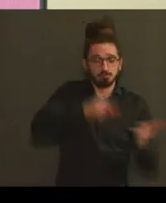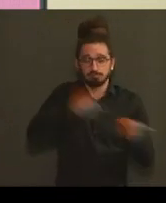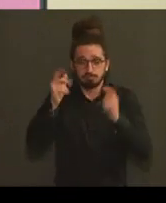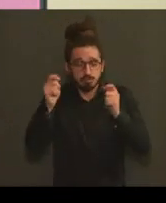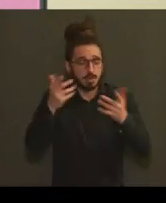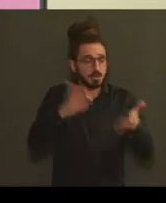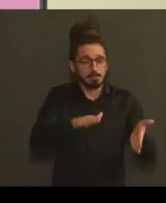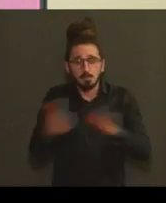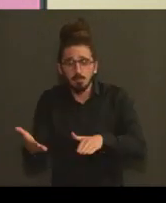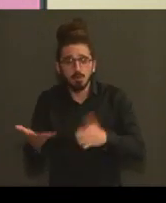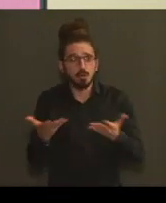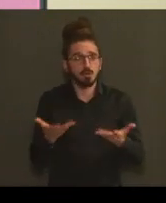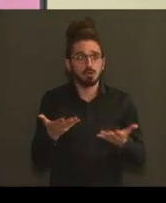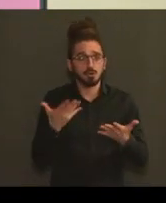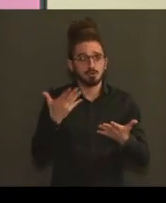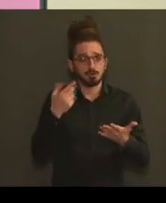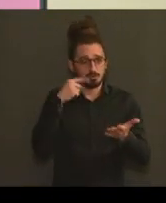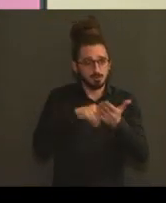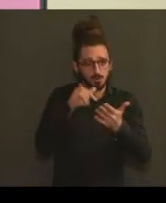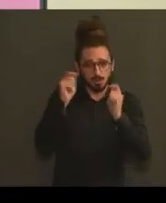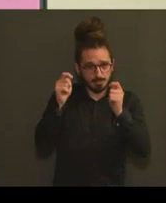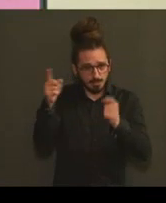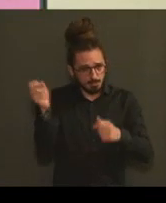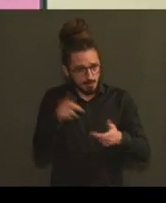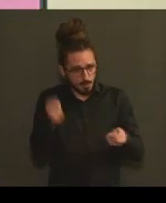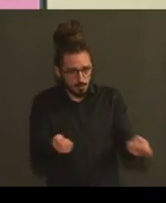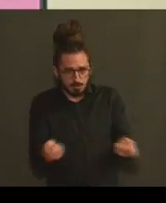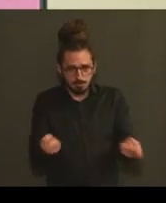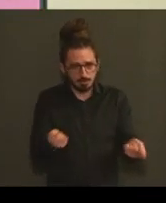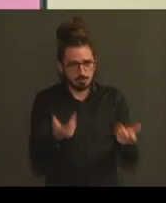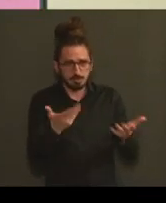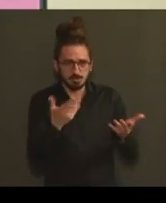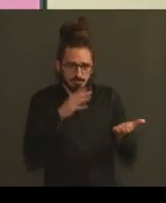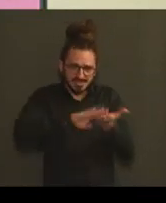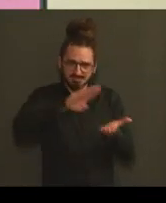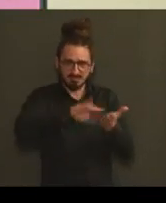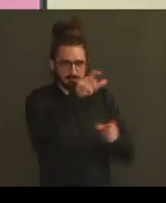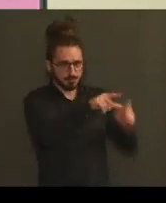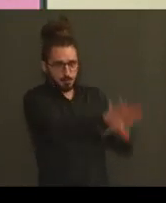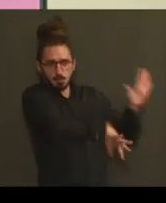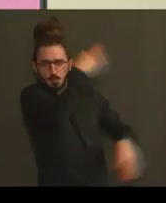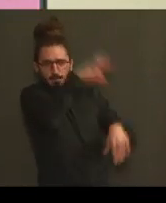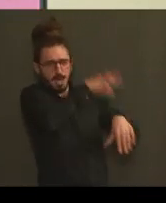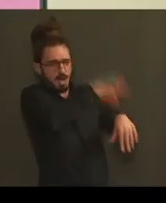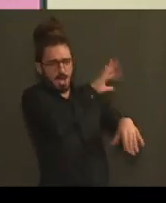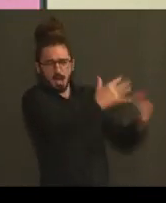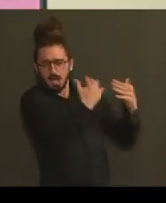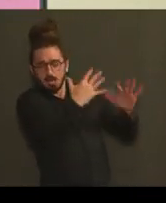de santé qui soit adéquat. Il faut éviter au maximum que les personnes n'arrivent au niveau de l'hôpital.